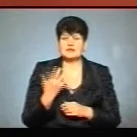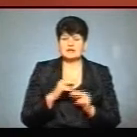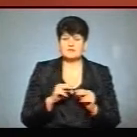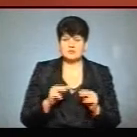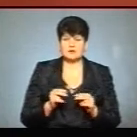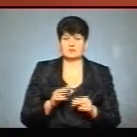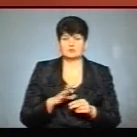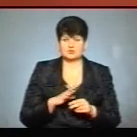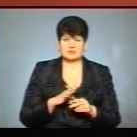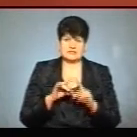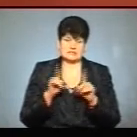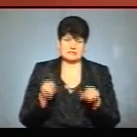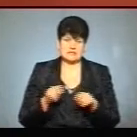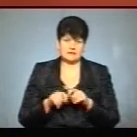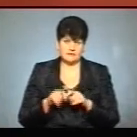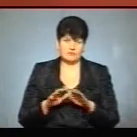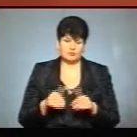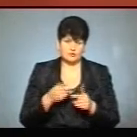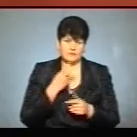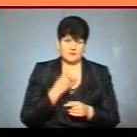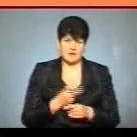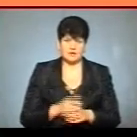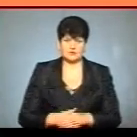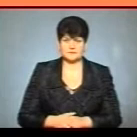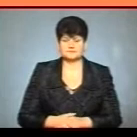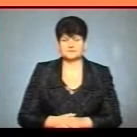прийшло сертифікацію. Пропоную зараз у сюжеті переглянути це.